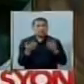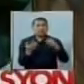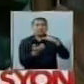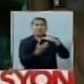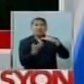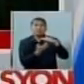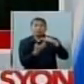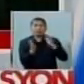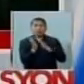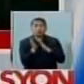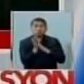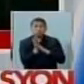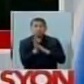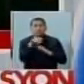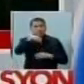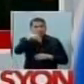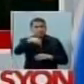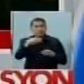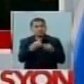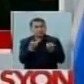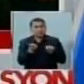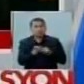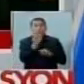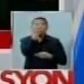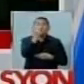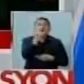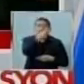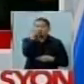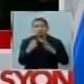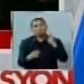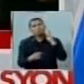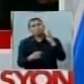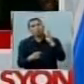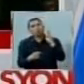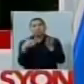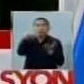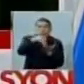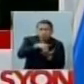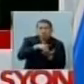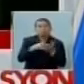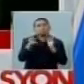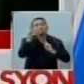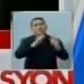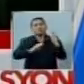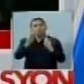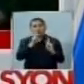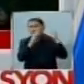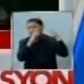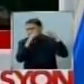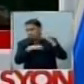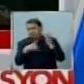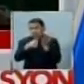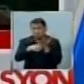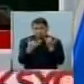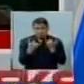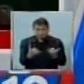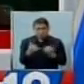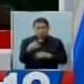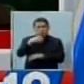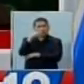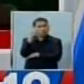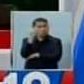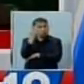At talagang dito kasi mga 40,000 mahigit yung bilang ng botante na inaasahan boboto ngayon. Ano? At ngayon ay mag-aalas 12 na ng tanghali,